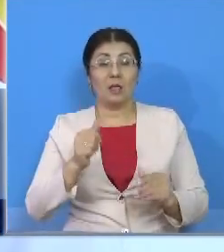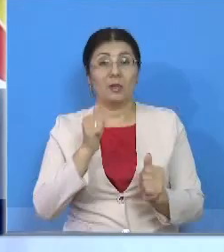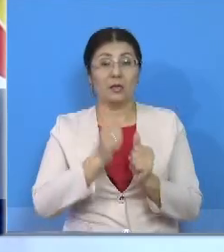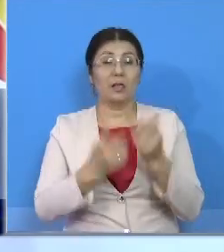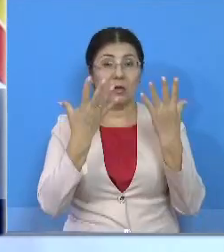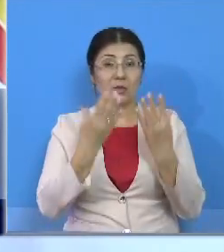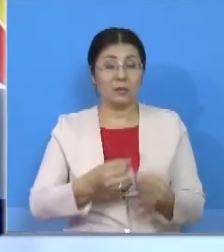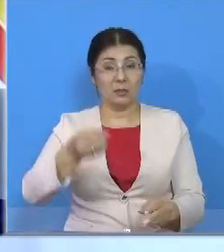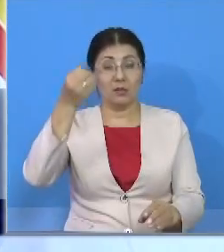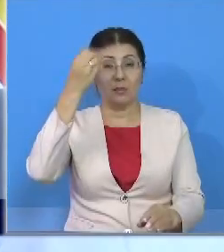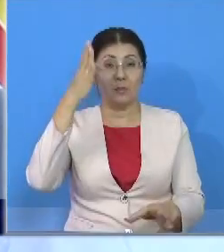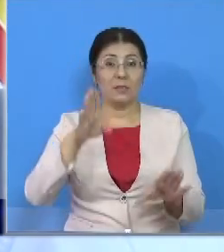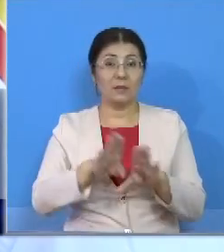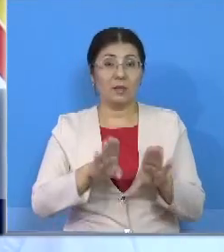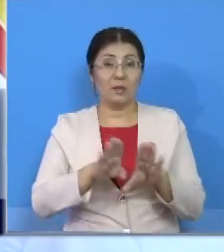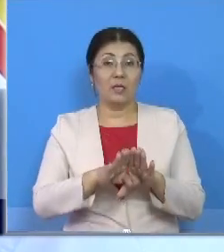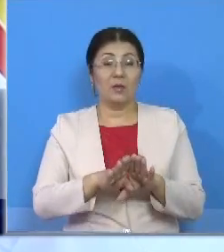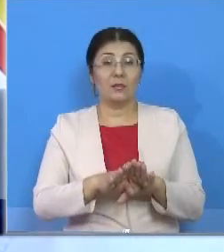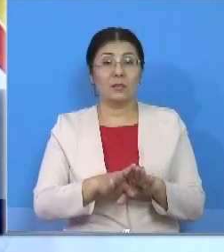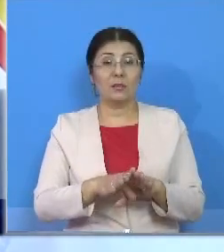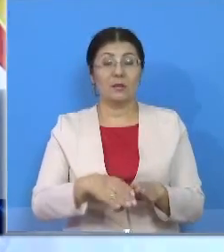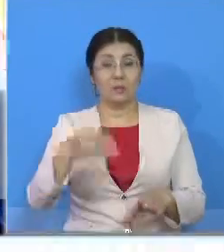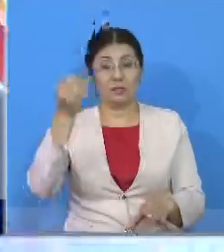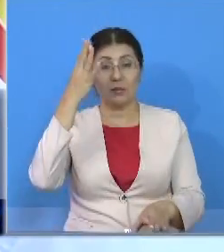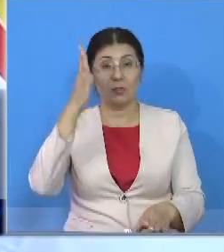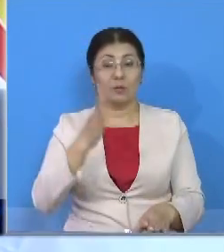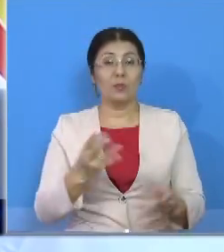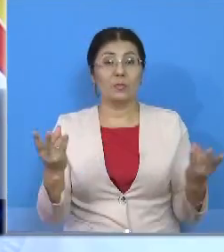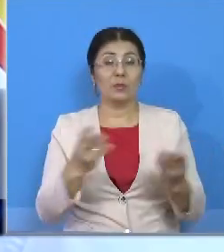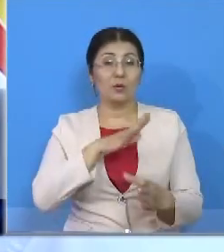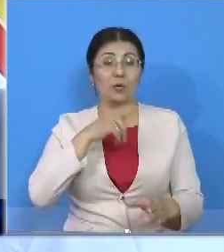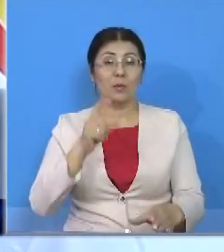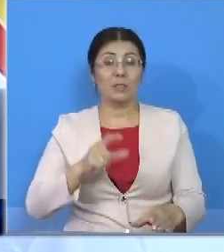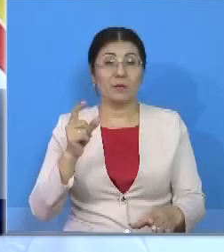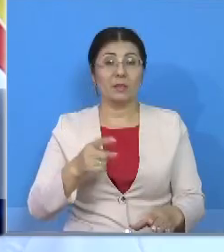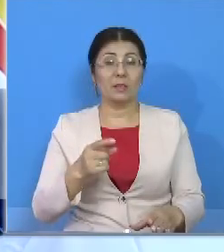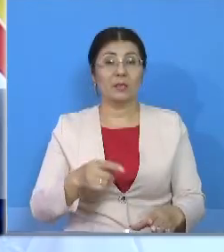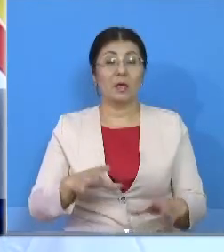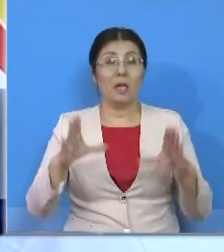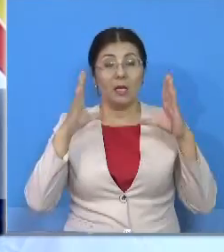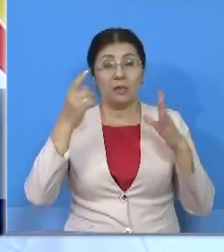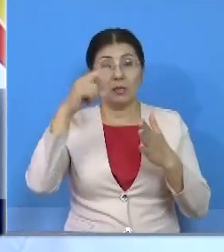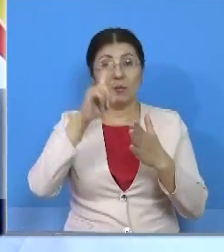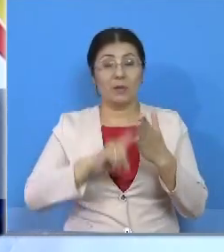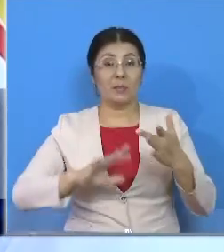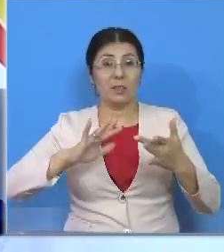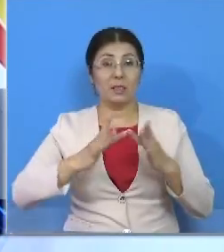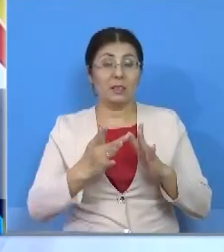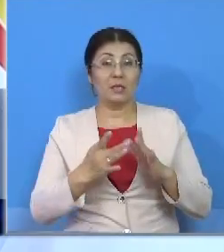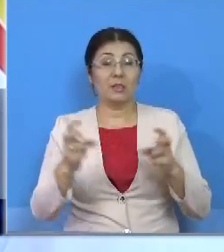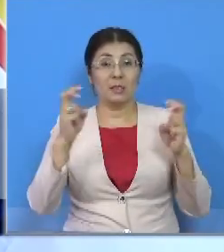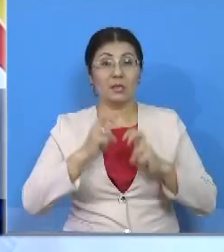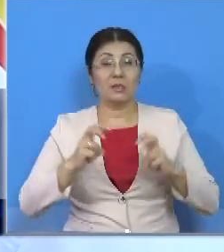жатыр. Сәйкесінше біз де соған сәйкес сауатты болуымыз керек. Көп азаматтарымыз діни мәліметтерді, ақпараттарды әлеуметтік желіден, интернеттен